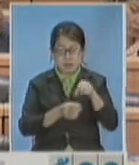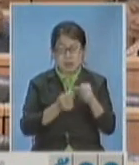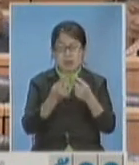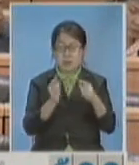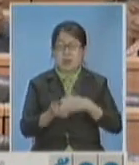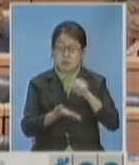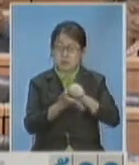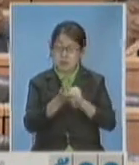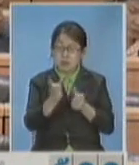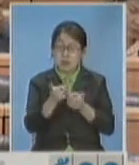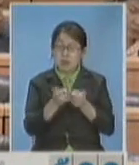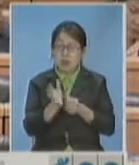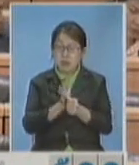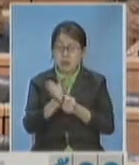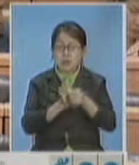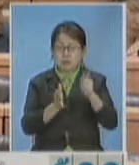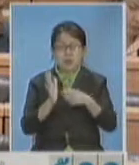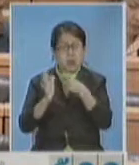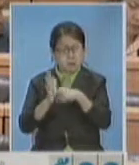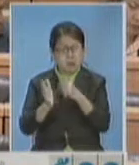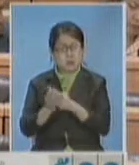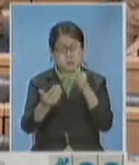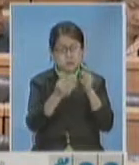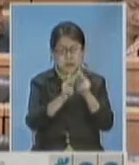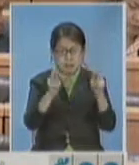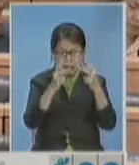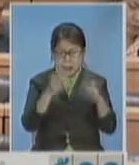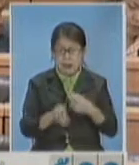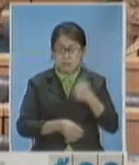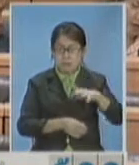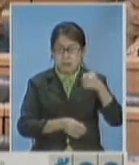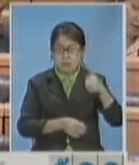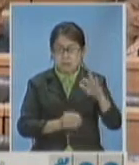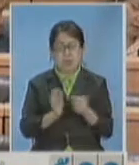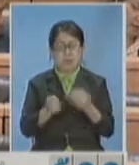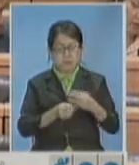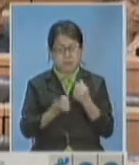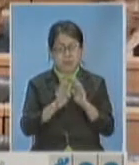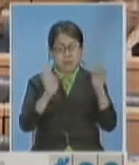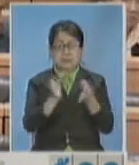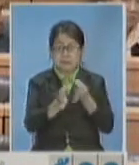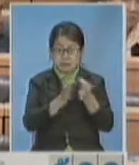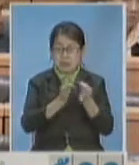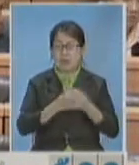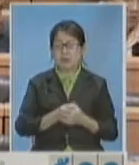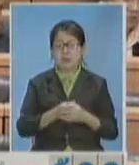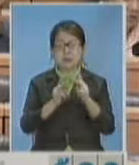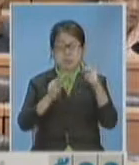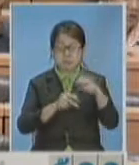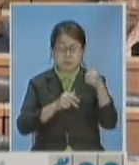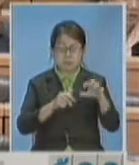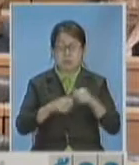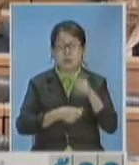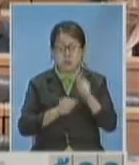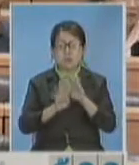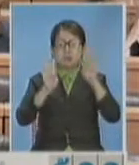นความเห็นนั้นต้องเอาเหตุผลที่สมาชิกได้ไปชี้แจงกรรมธิการไปชี้แจงกับกรรมธิการและกรรมธิการไม่เห็นชอบกับท่านเอามาบอกกับพ